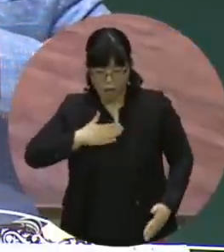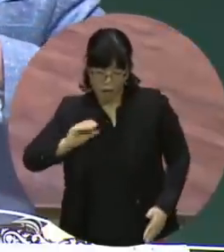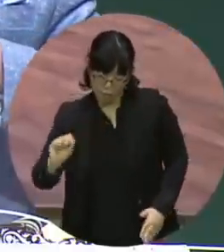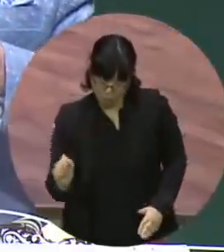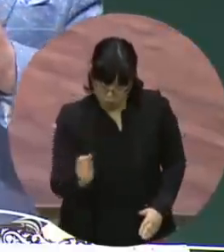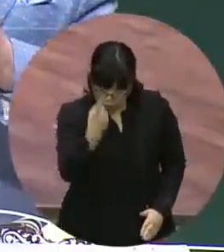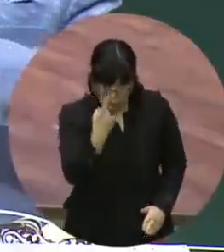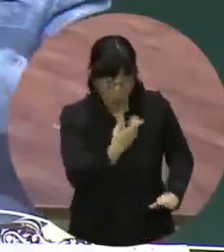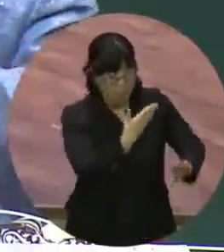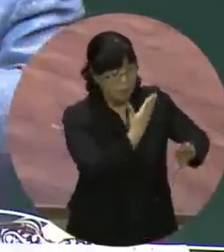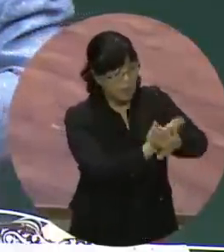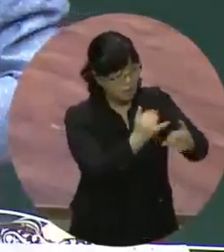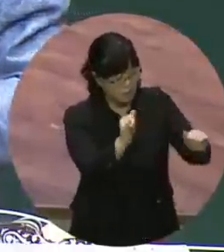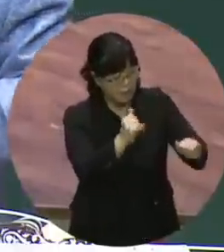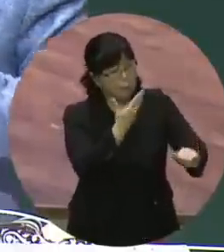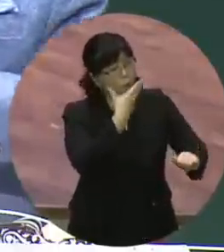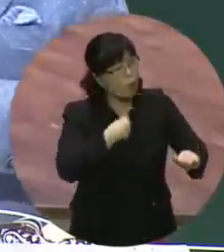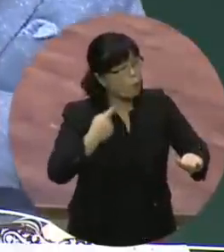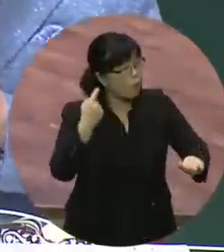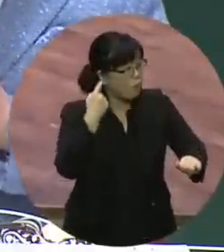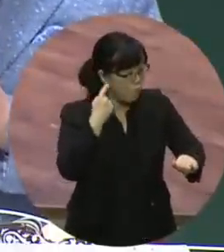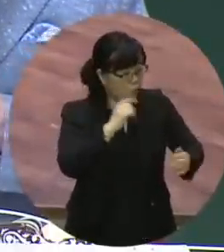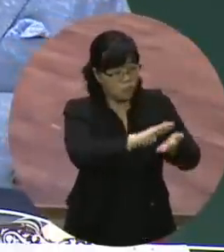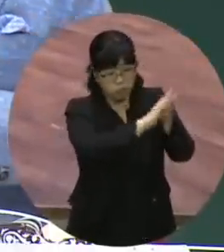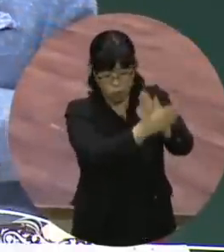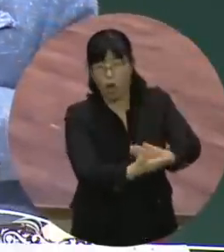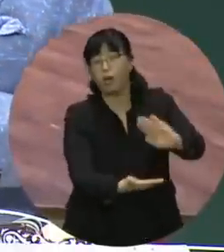지역에, 이 나라에, 전 세계에.